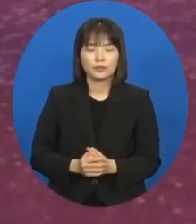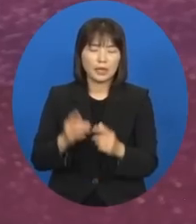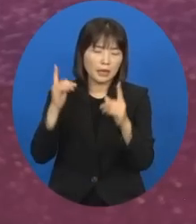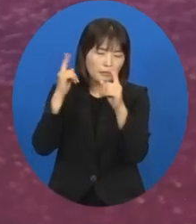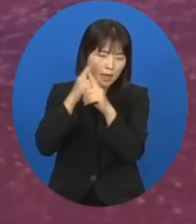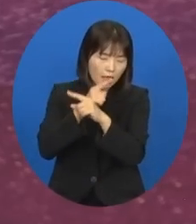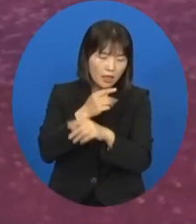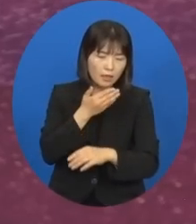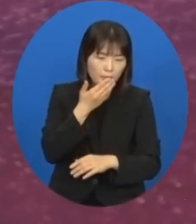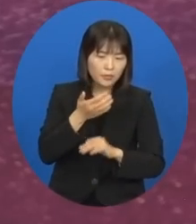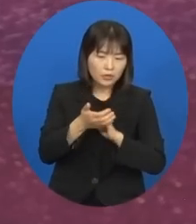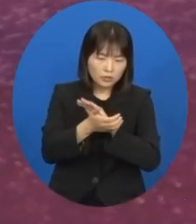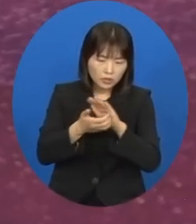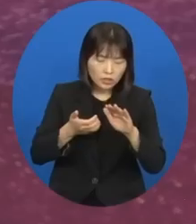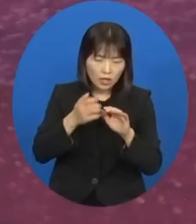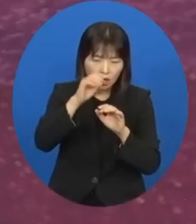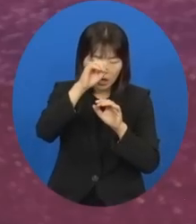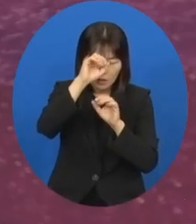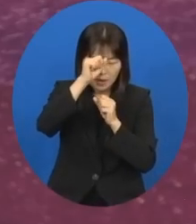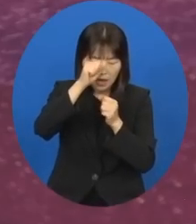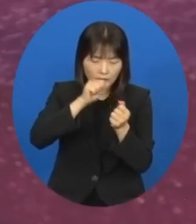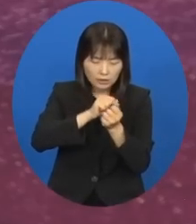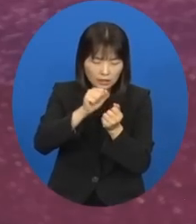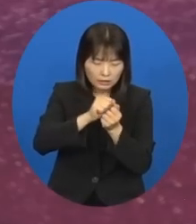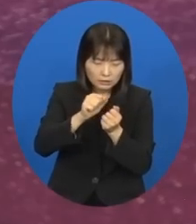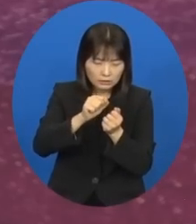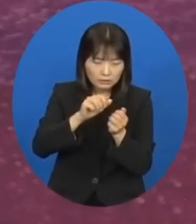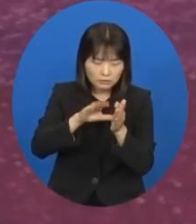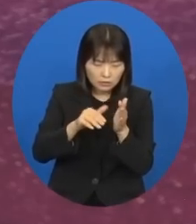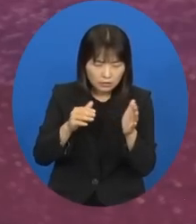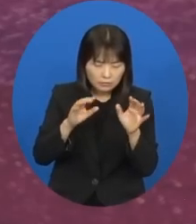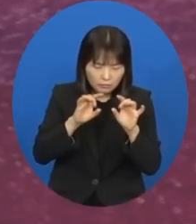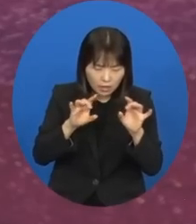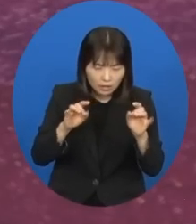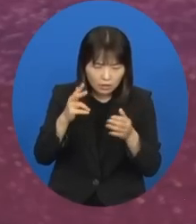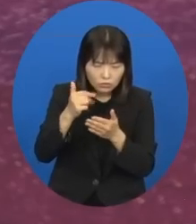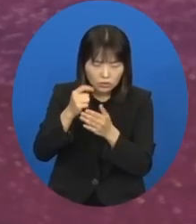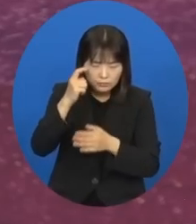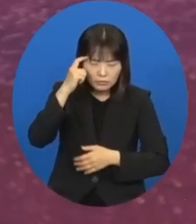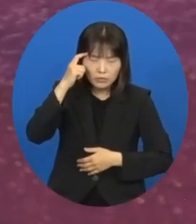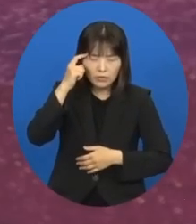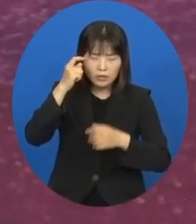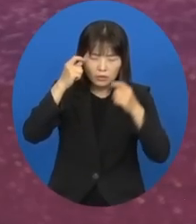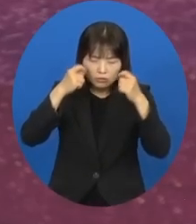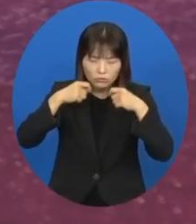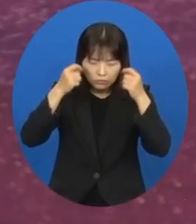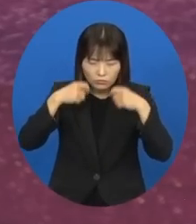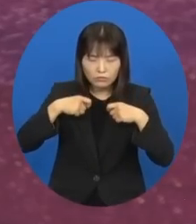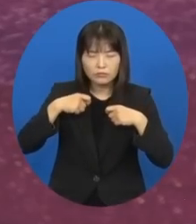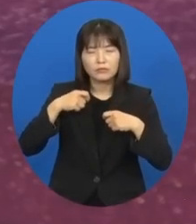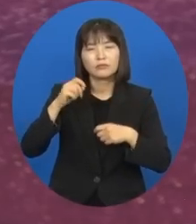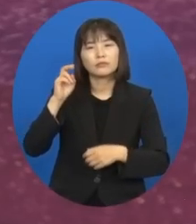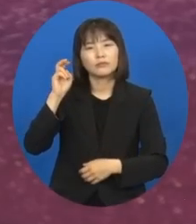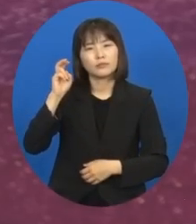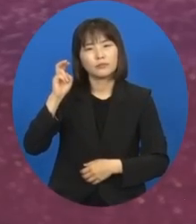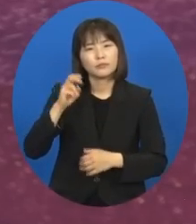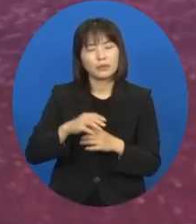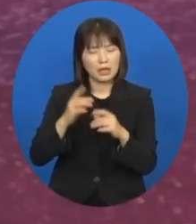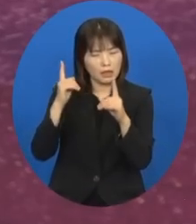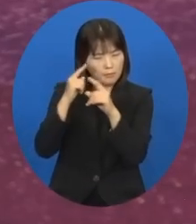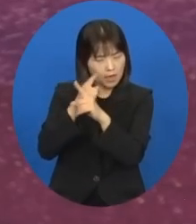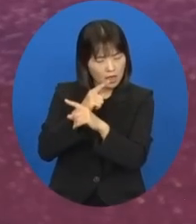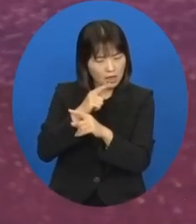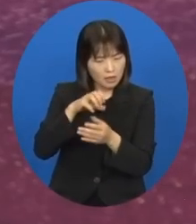매일 식사하기 전에 발을 닦을 때마다 주님 생각하며 울었을 것 매일